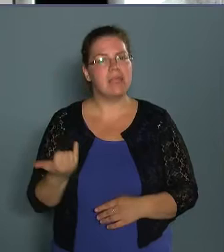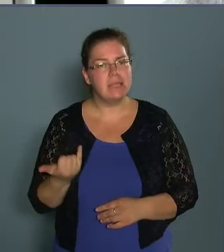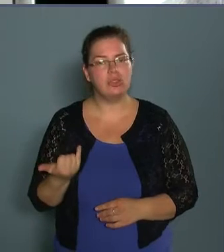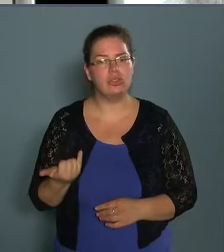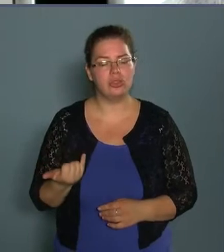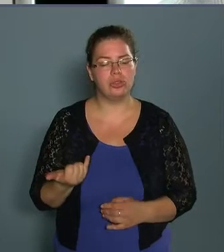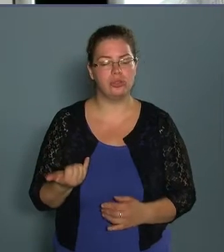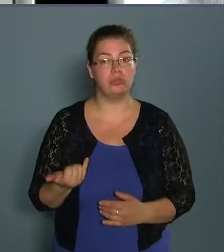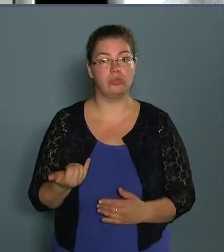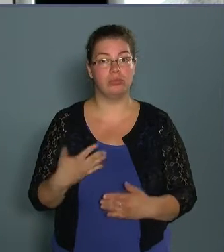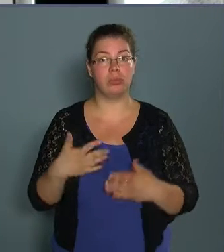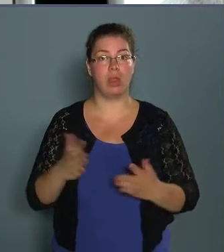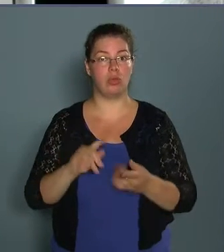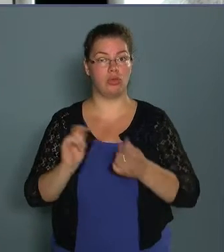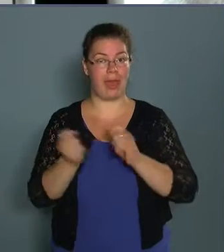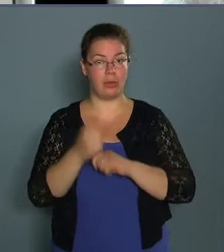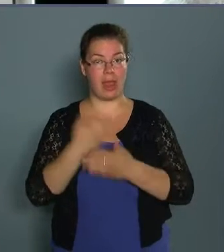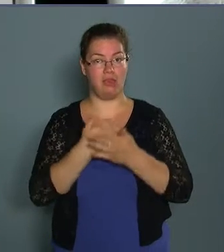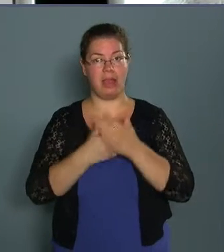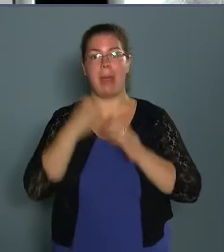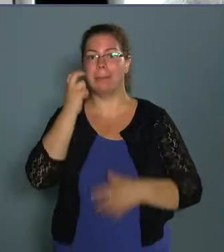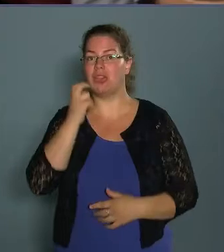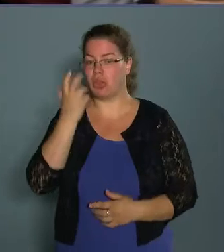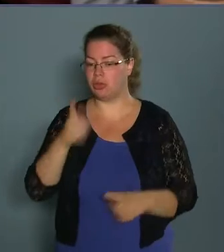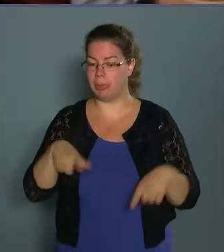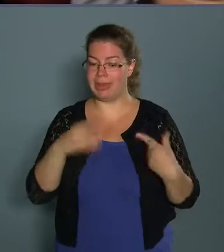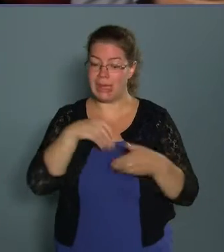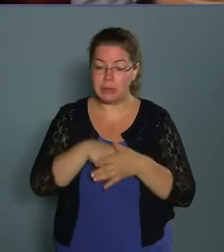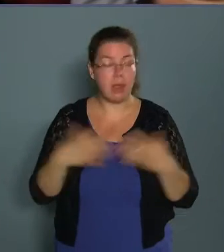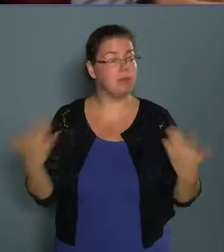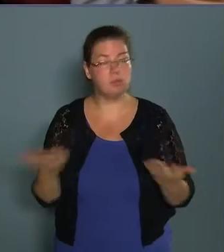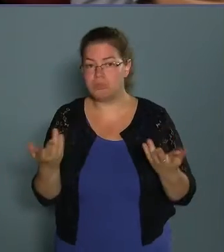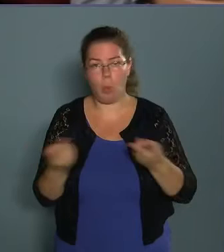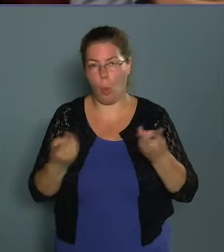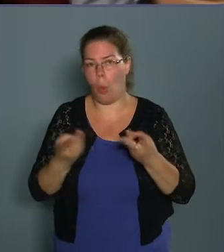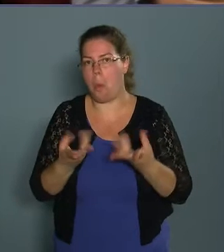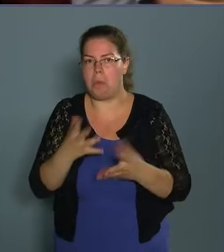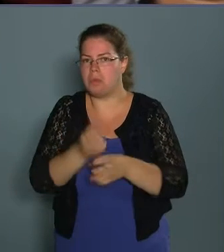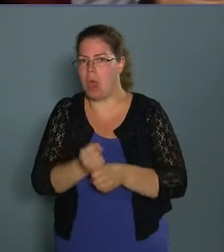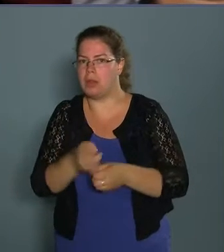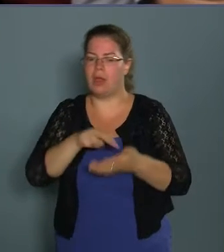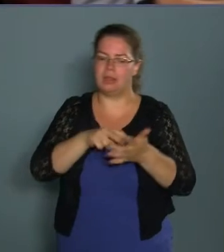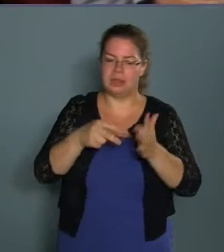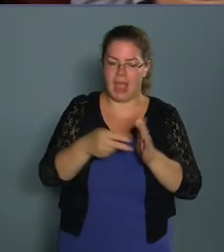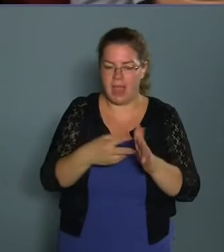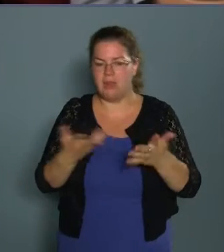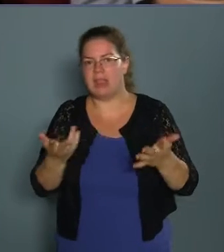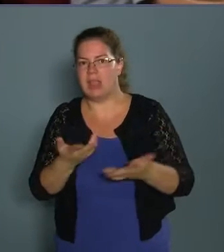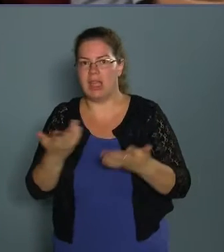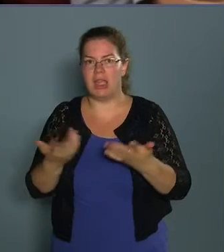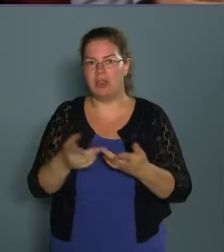És jelentős változás lenne Pest Erzsébet életében, de vajon hol tartanak a tervezések,